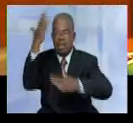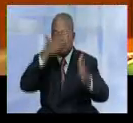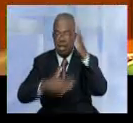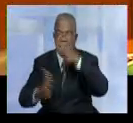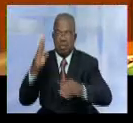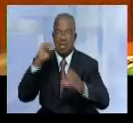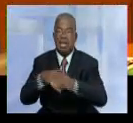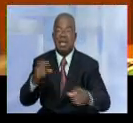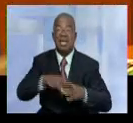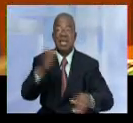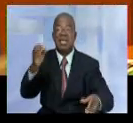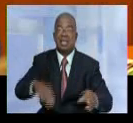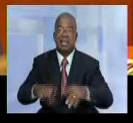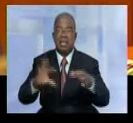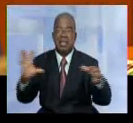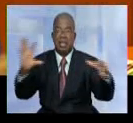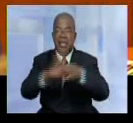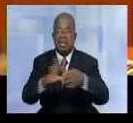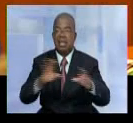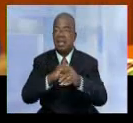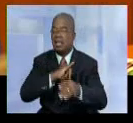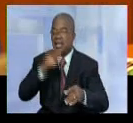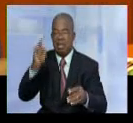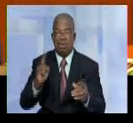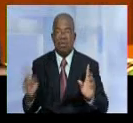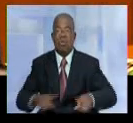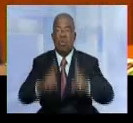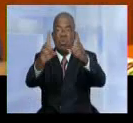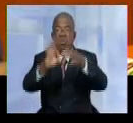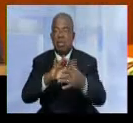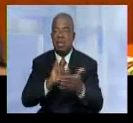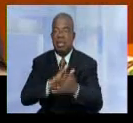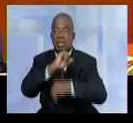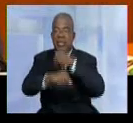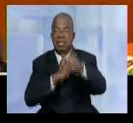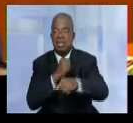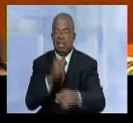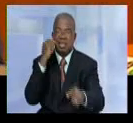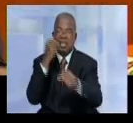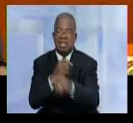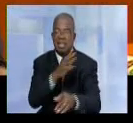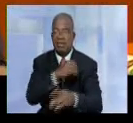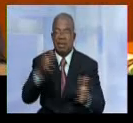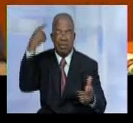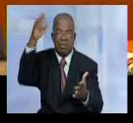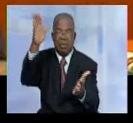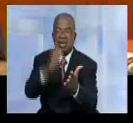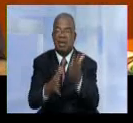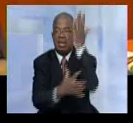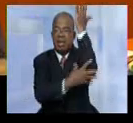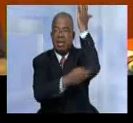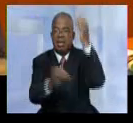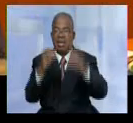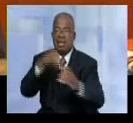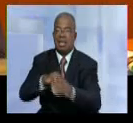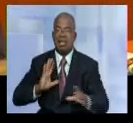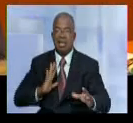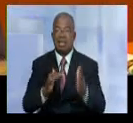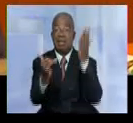solidarité, il nous faudra également, tout au long de cette année, travailler à la réduction de la pauvreté dans notre